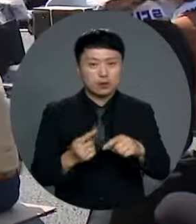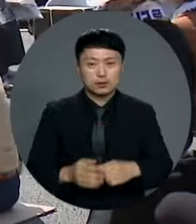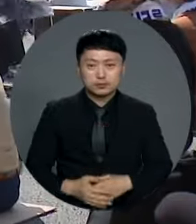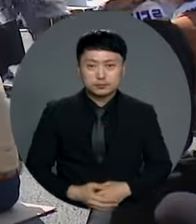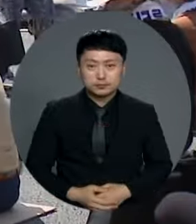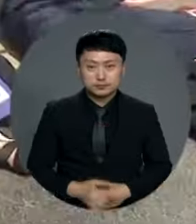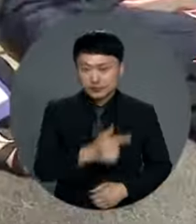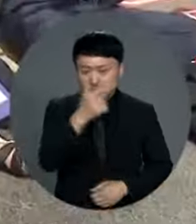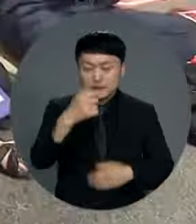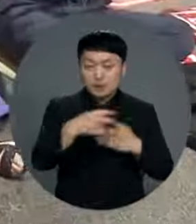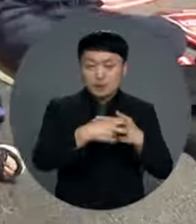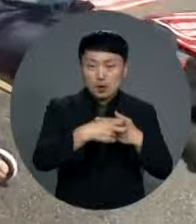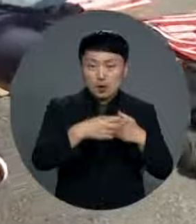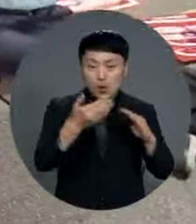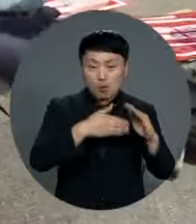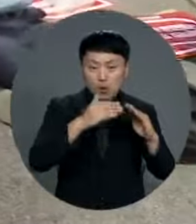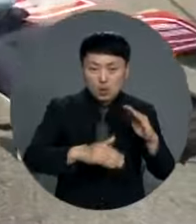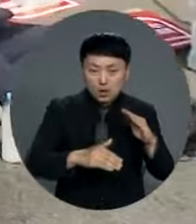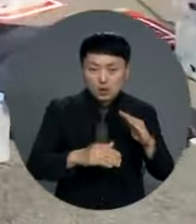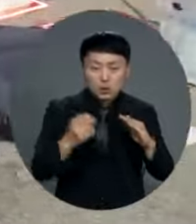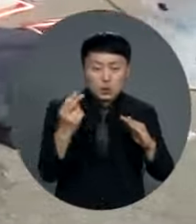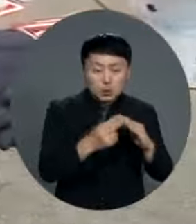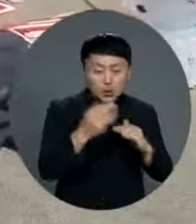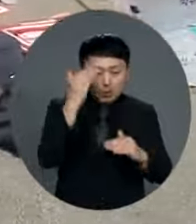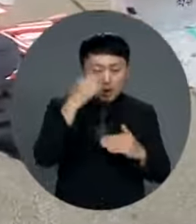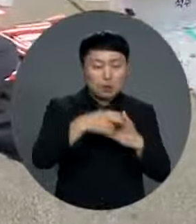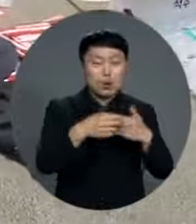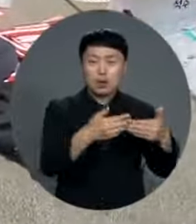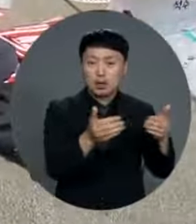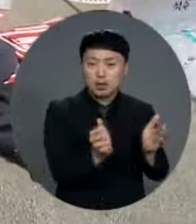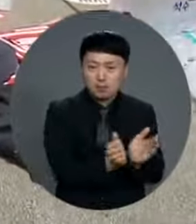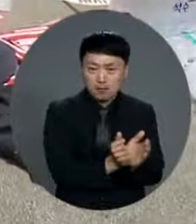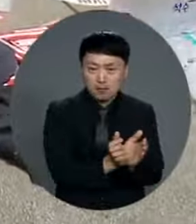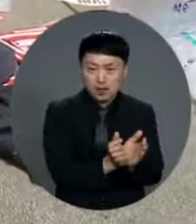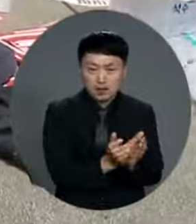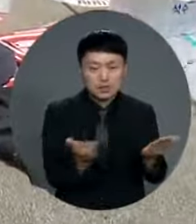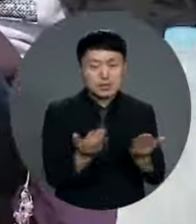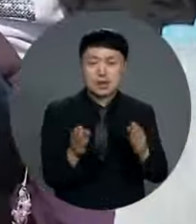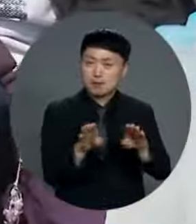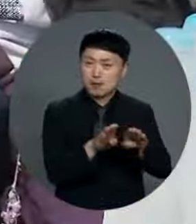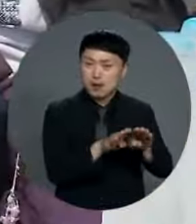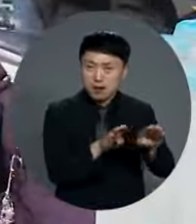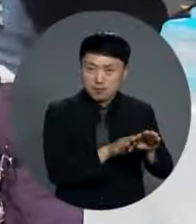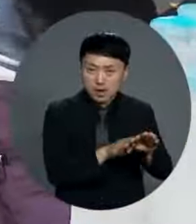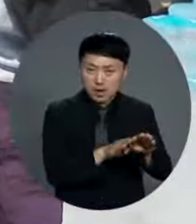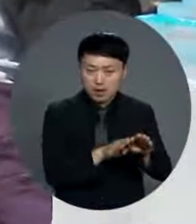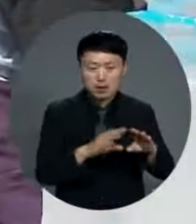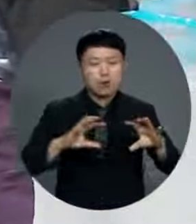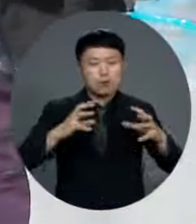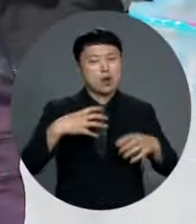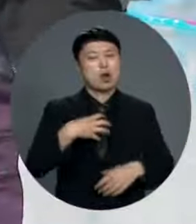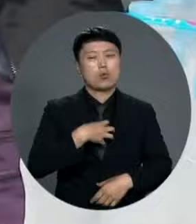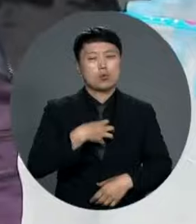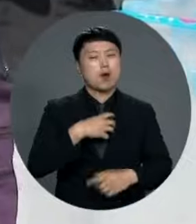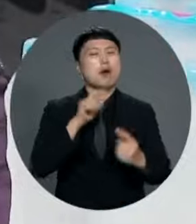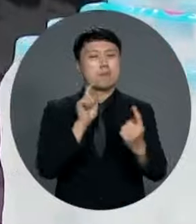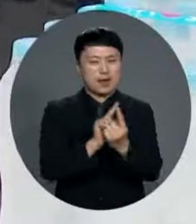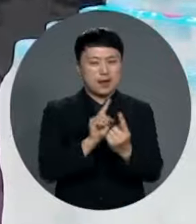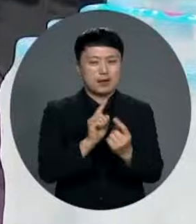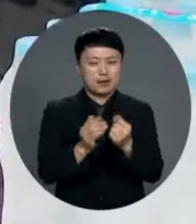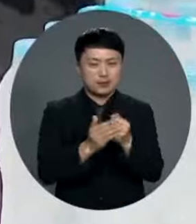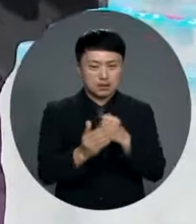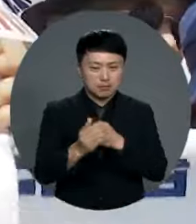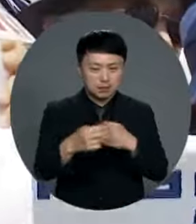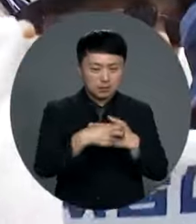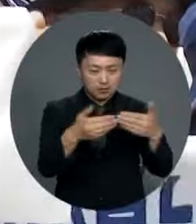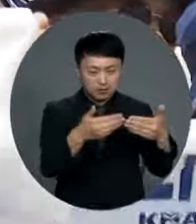최고 공공병원과 대한의사협회가 집단으로 진료를 거부하면서 국가 위기 사태를 겪고 있다며